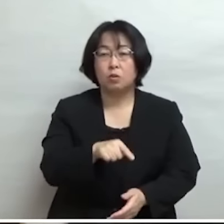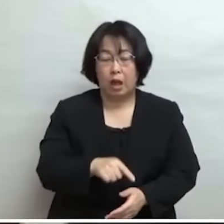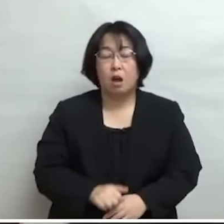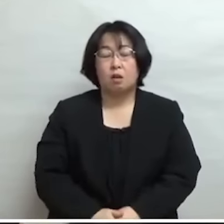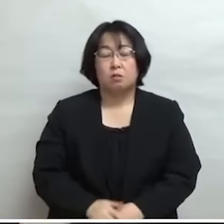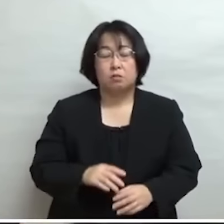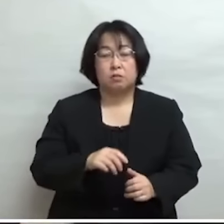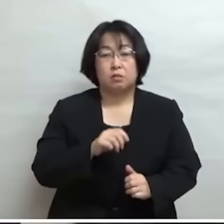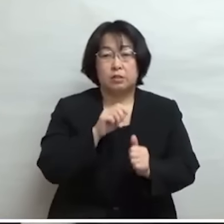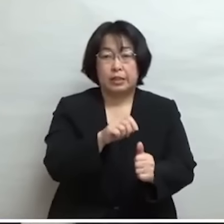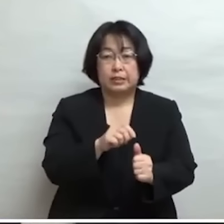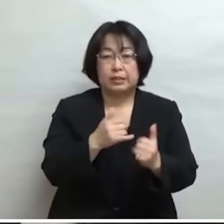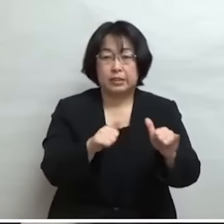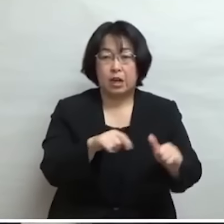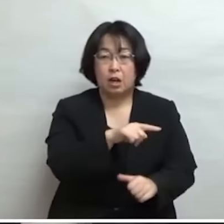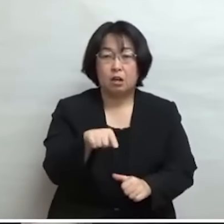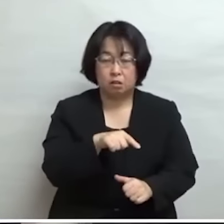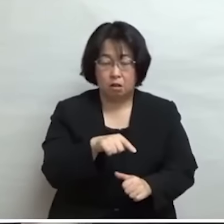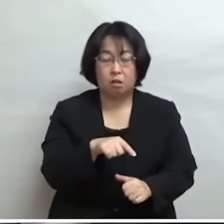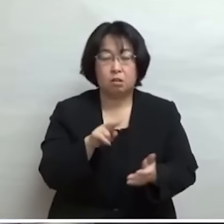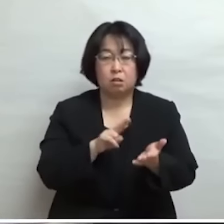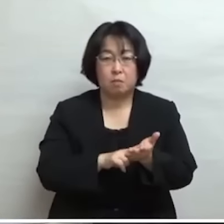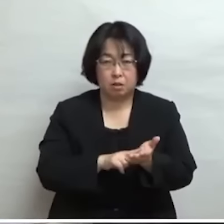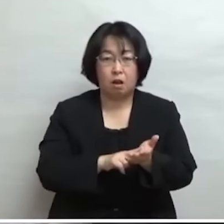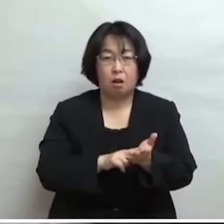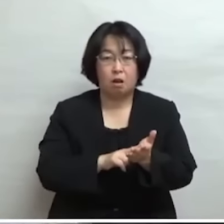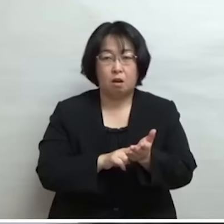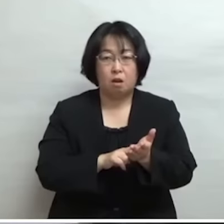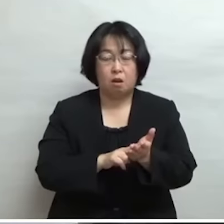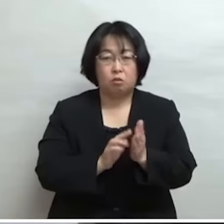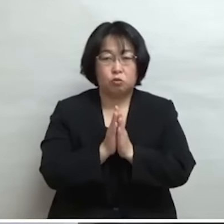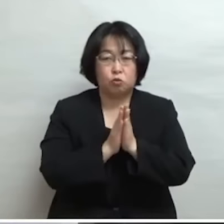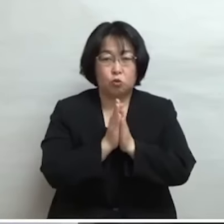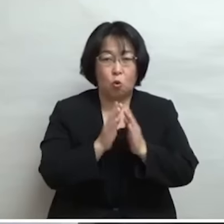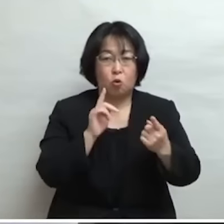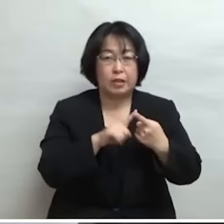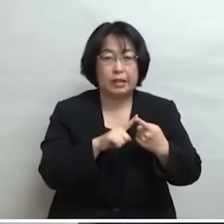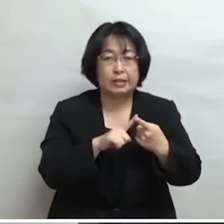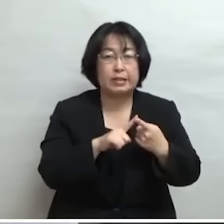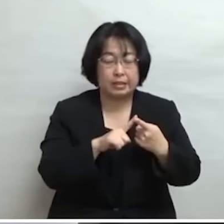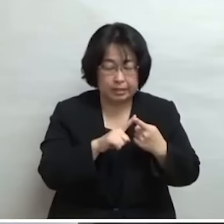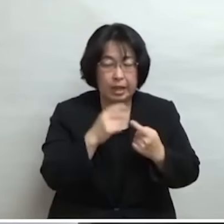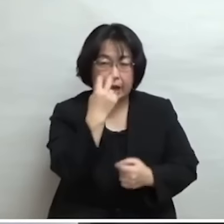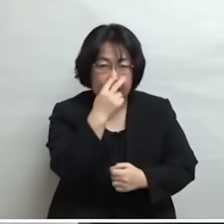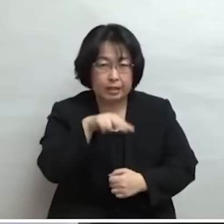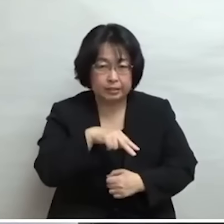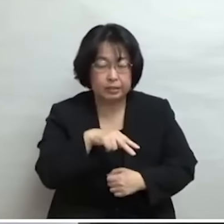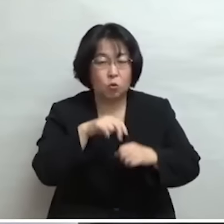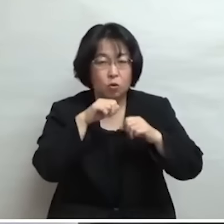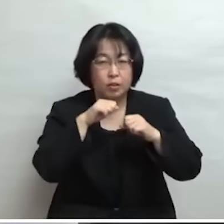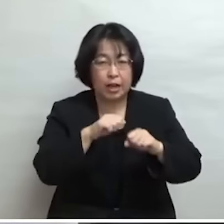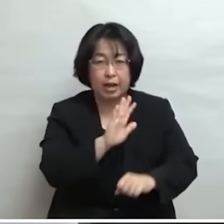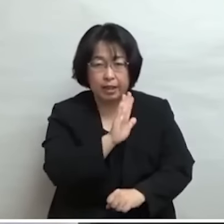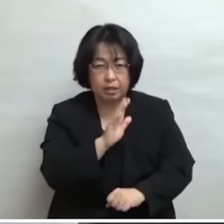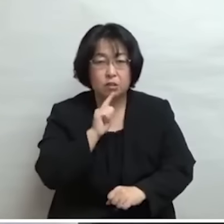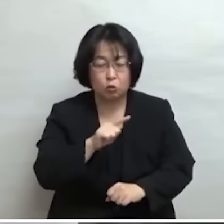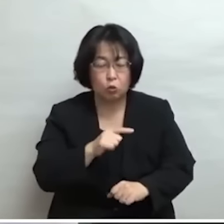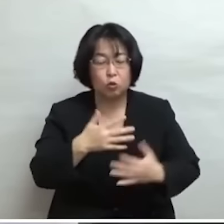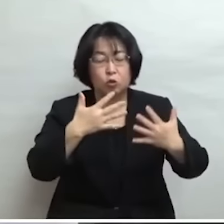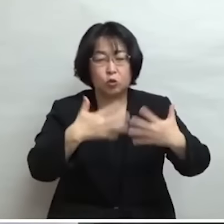きまして宗教的政治的行事が及び管理を行わないという条件違反を行ったことによりま